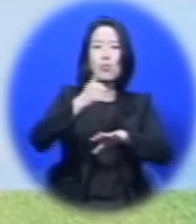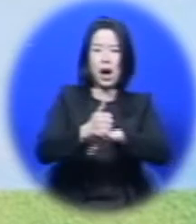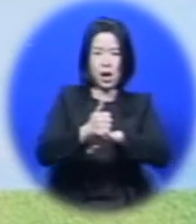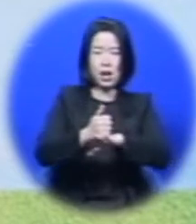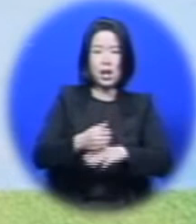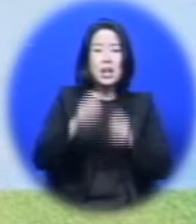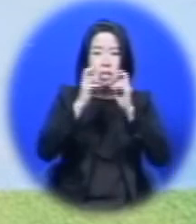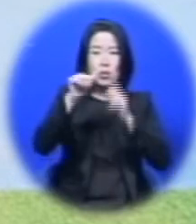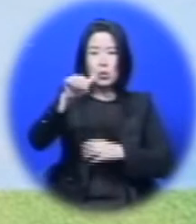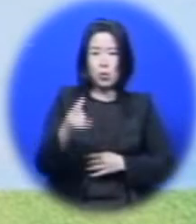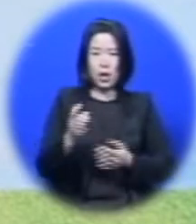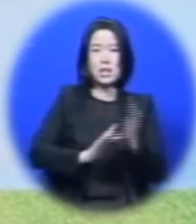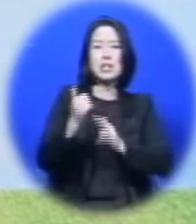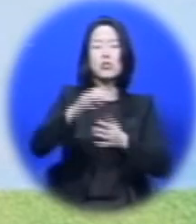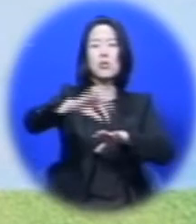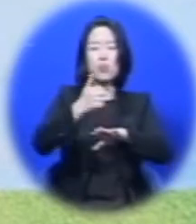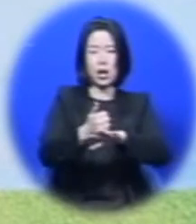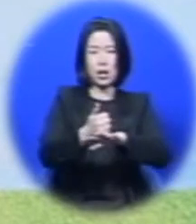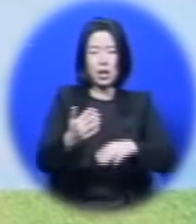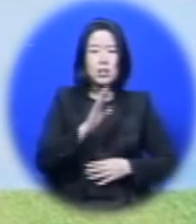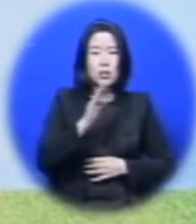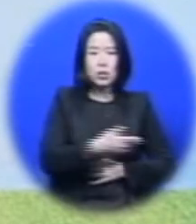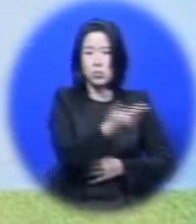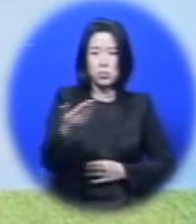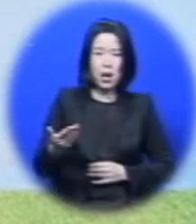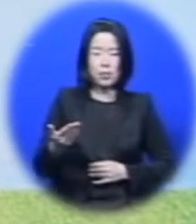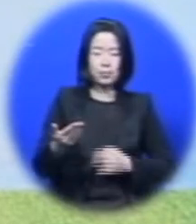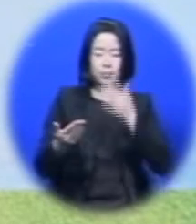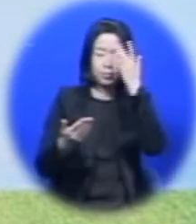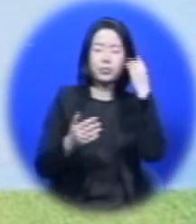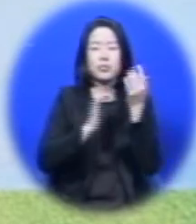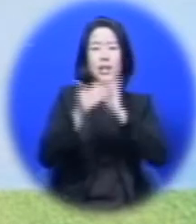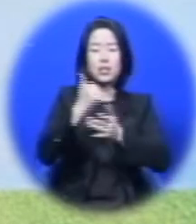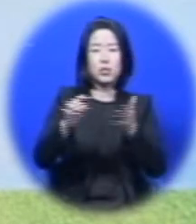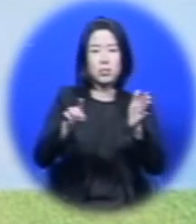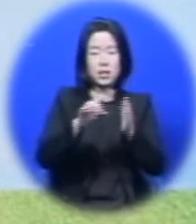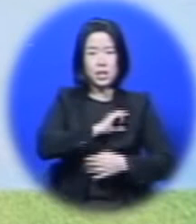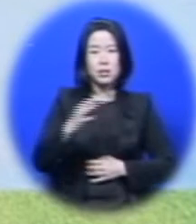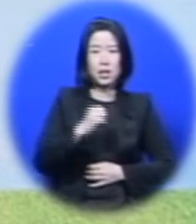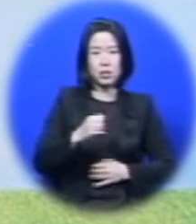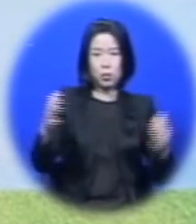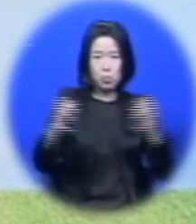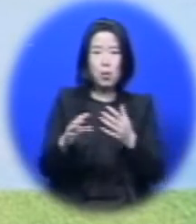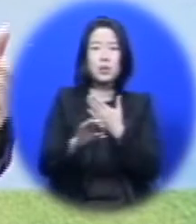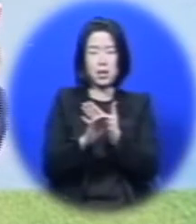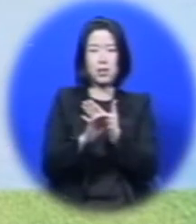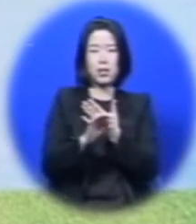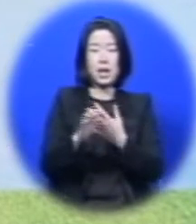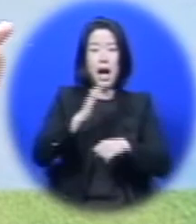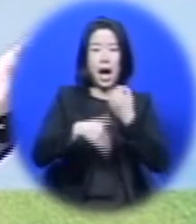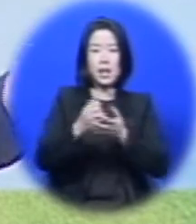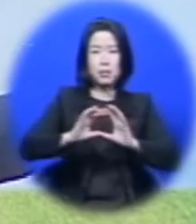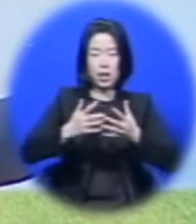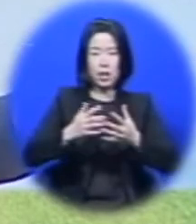선교회 예수님이 왕이세요. 여러분이 정말 예수님의 이름으로 모이기만 하면 하나님의